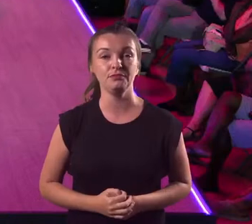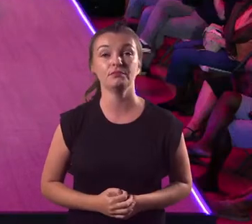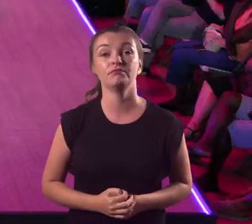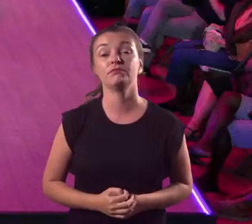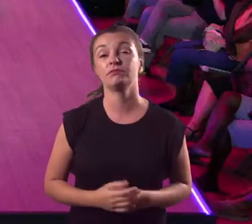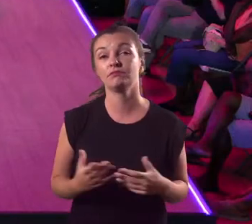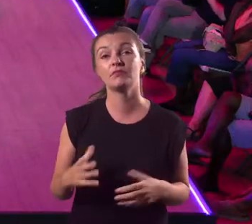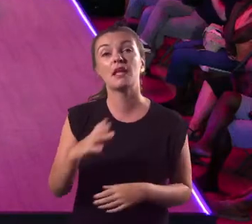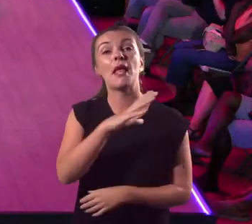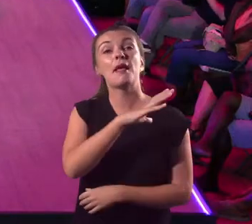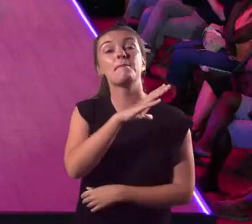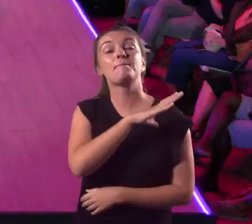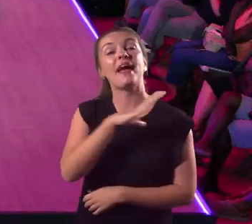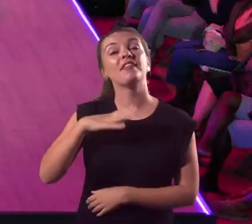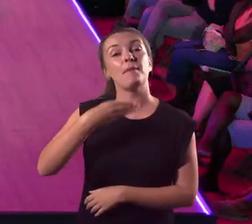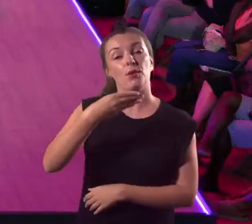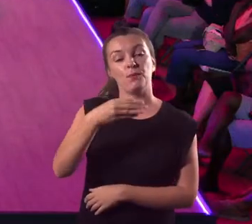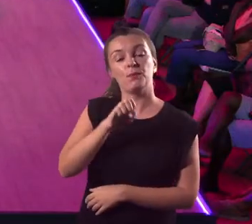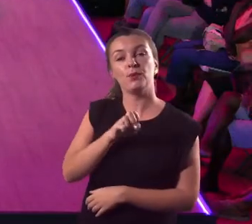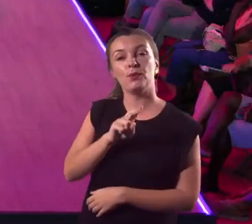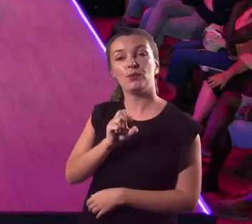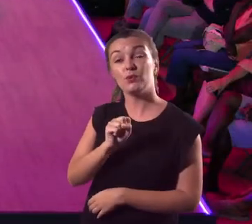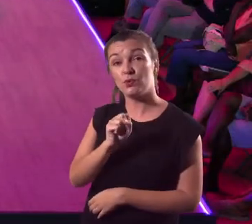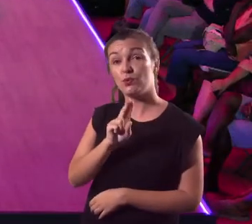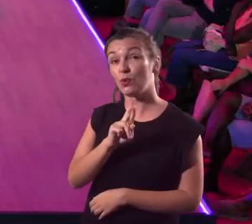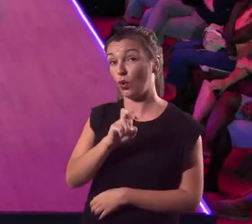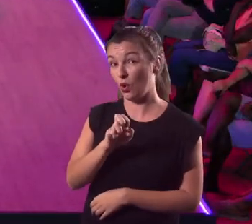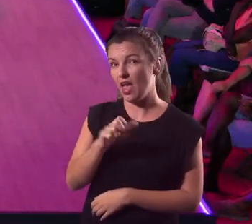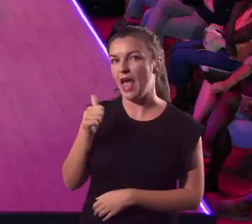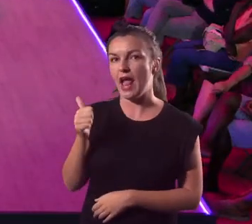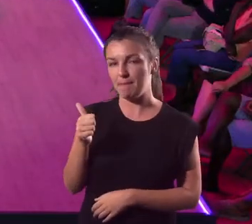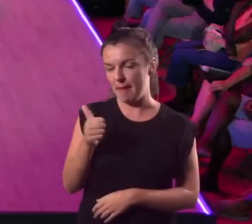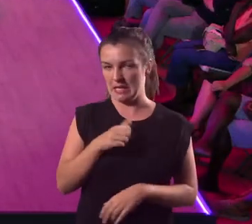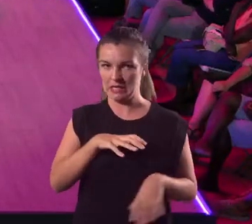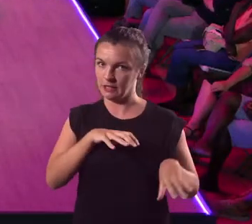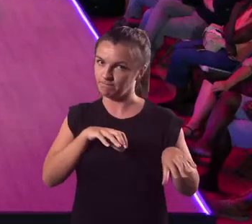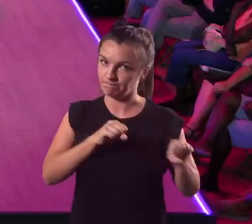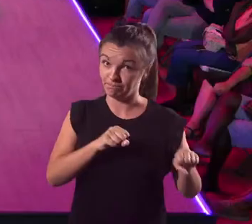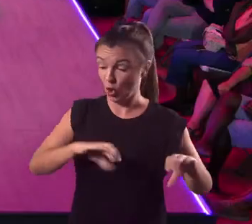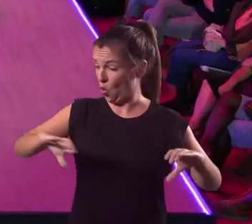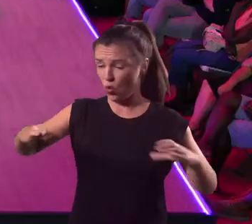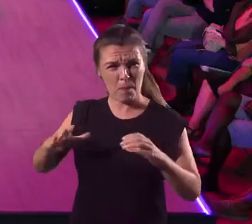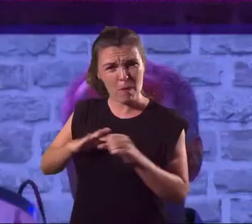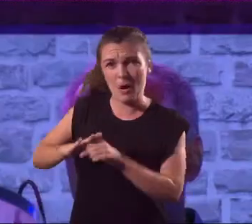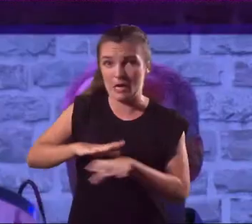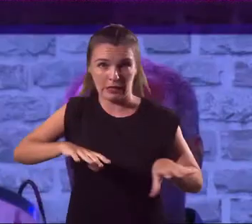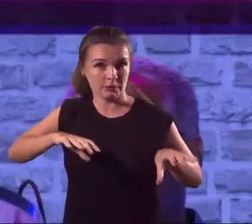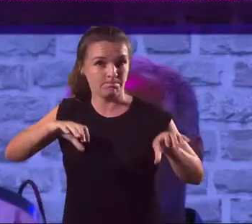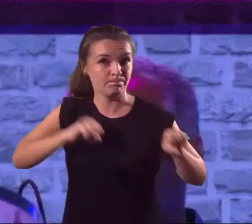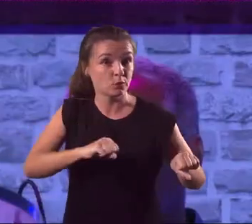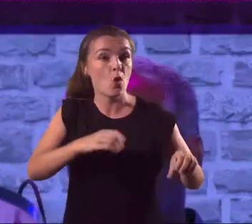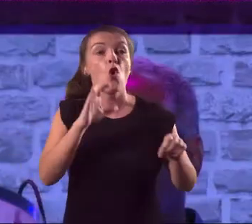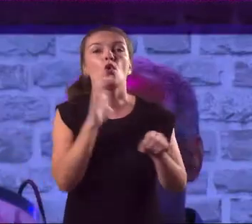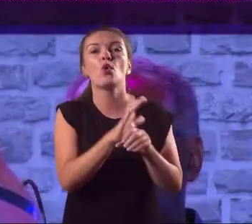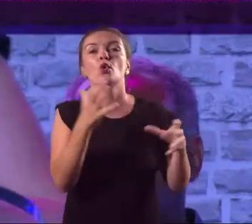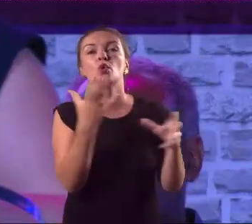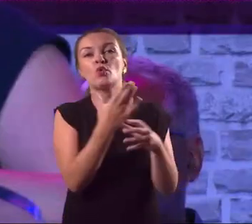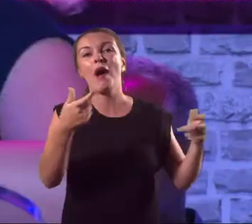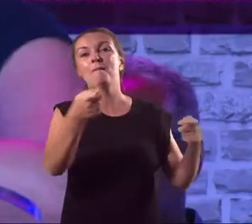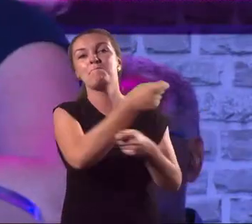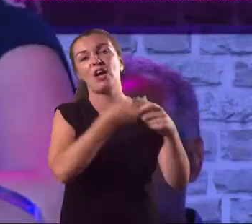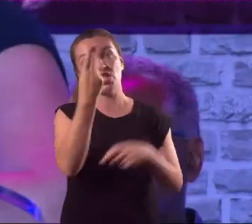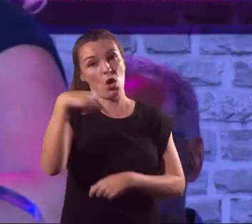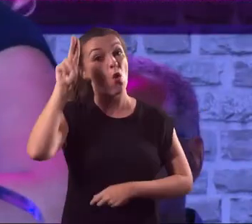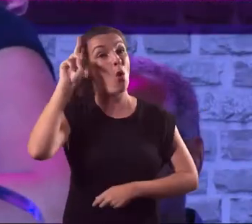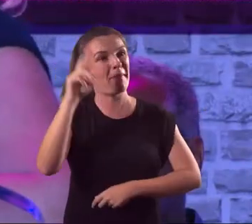De même que Marina Mesure, elle s'est opposée fermement, et nous sommes fiers d'être le seul groupe à l'avoir fait entièrement, s'est opposée au marché européen de l'énergie,